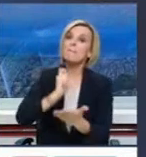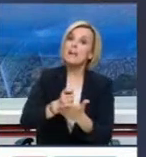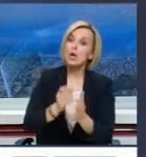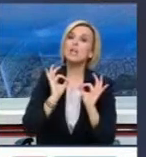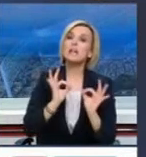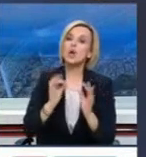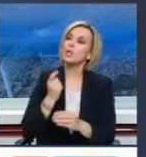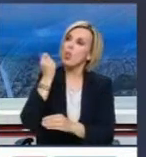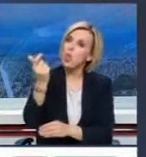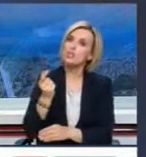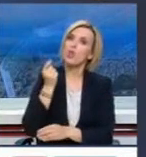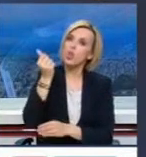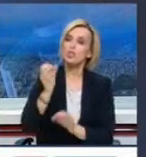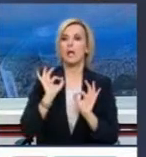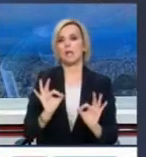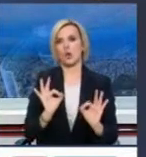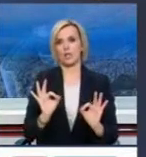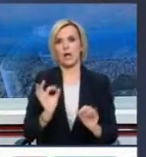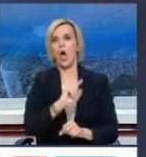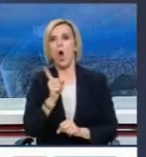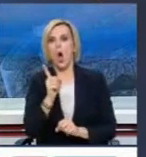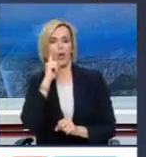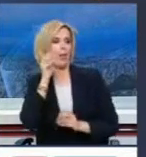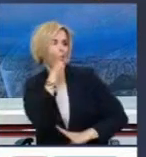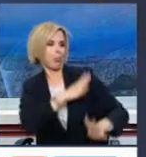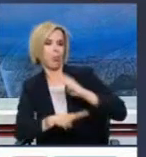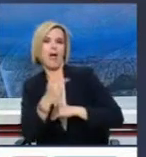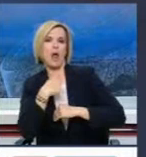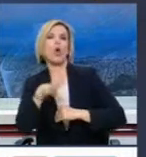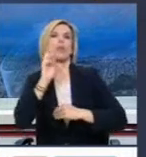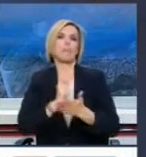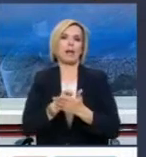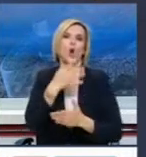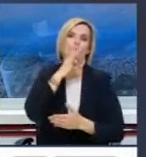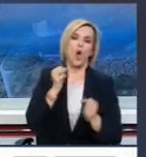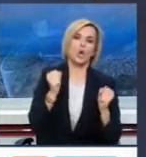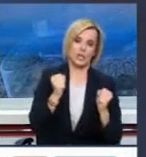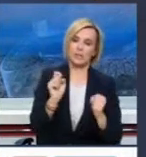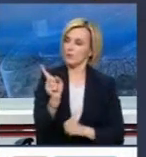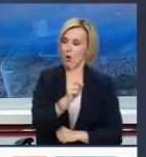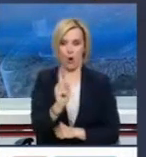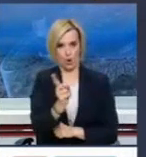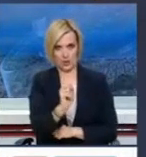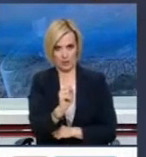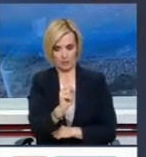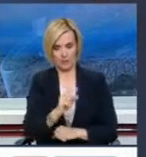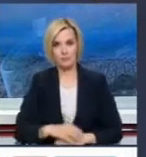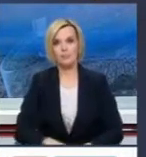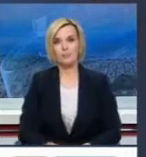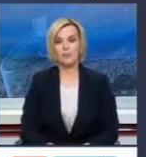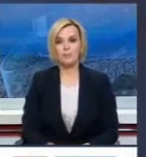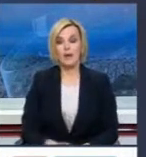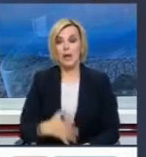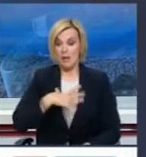επομένη της κρίσης, όπου θα έχουμε και το μεγάλο στοίχημα να ξαναβάλουμε μπρος τη ζωή μας όπως την είχαμε πριν. Θέλω να πω